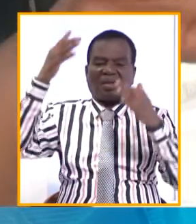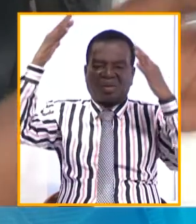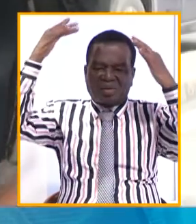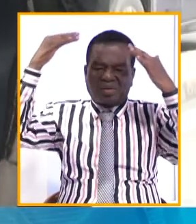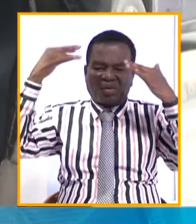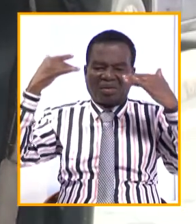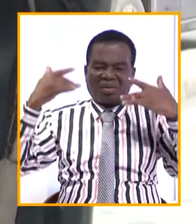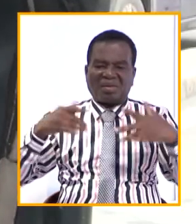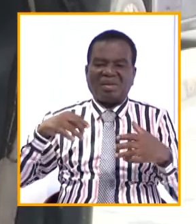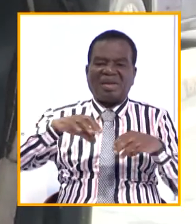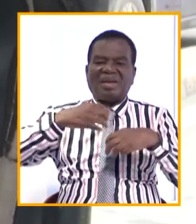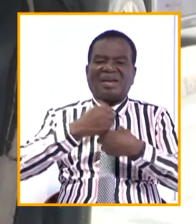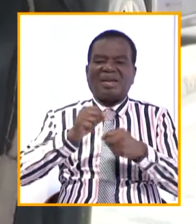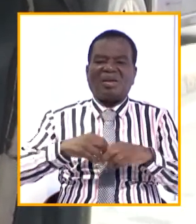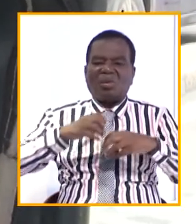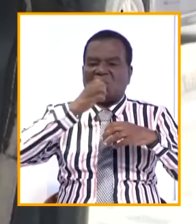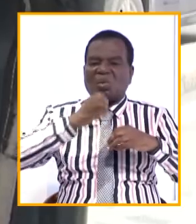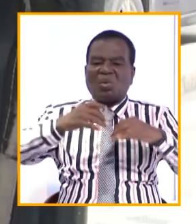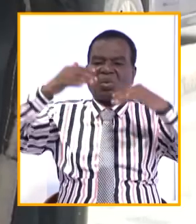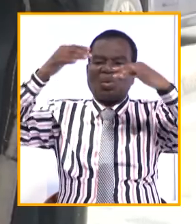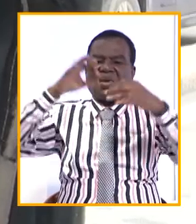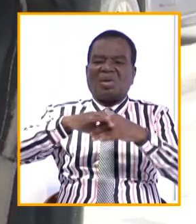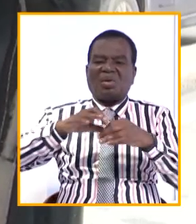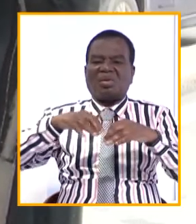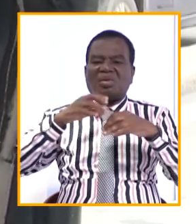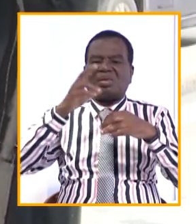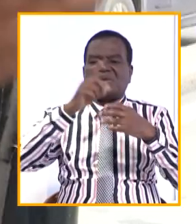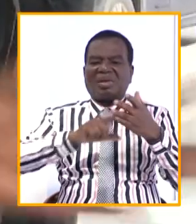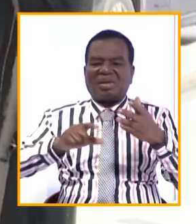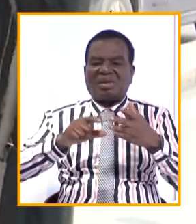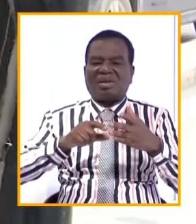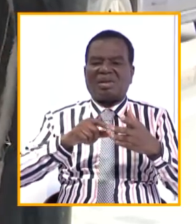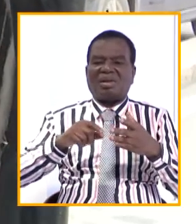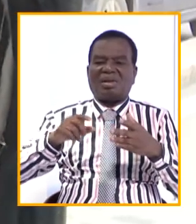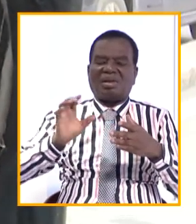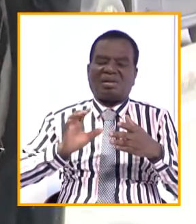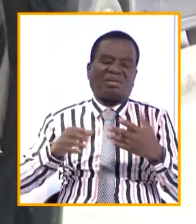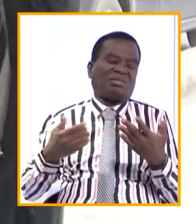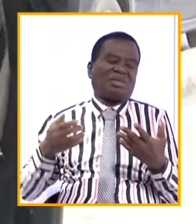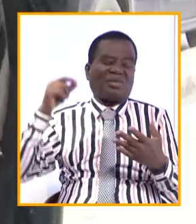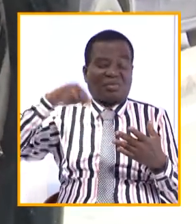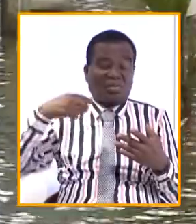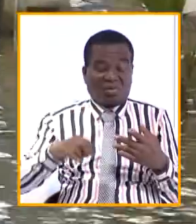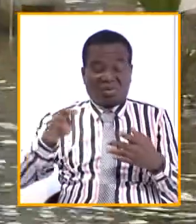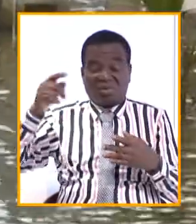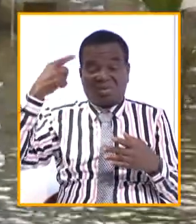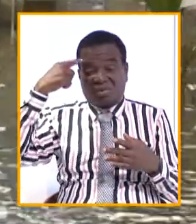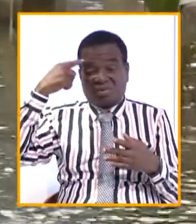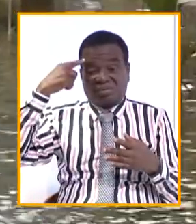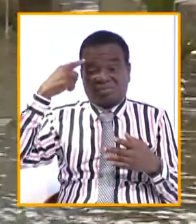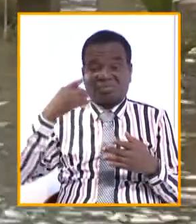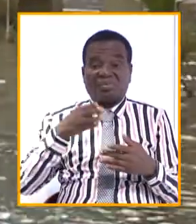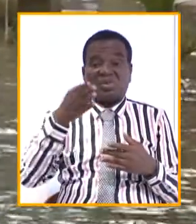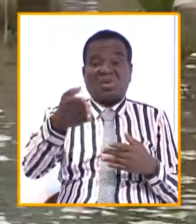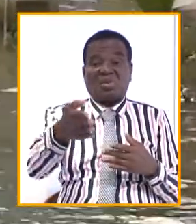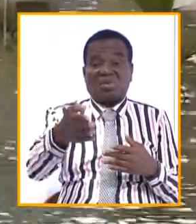une inondation dans notre cité. Vraiment, on souhaiterait que l'État se penche sur notre cas et puis bon, qu'ils nous viennent en aide. Athanase